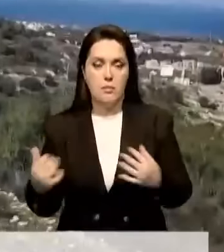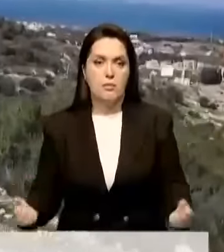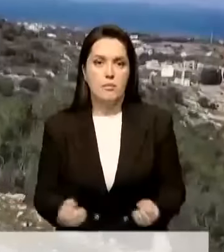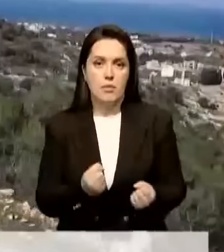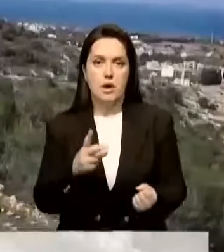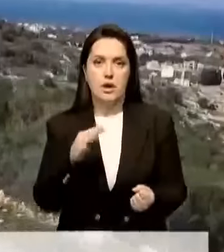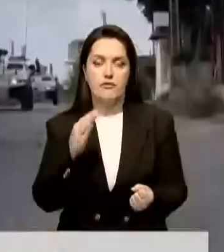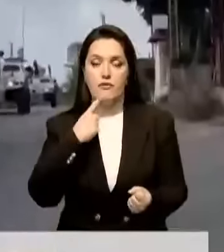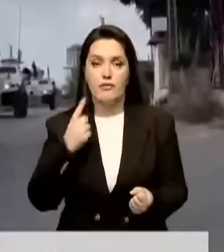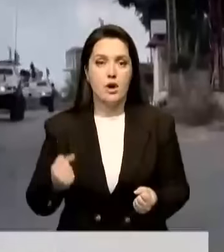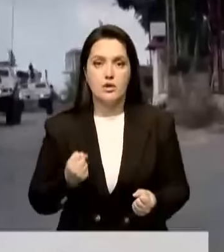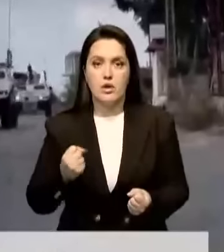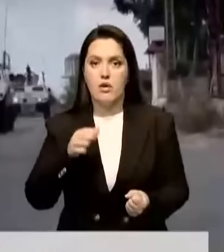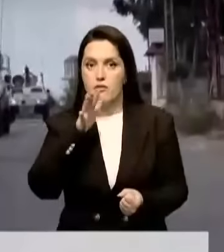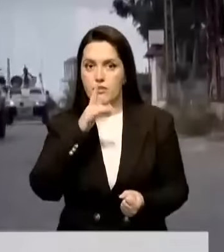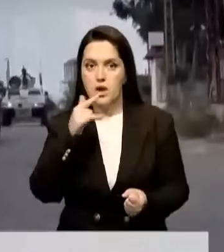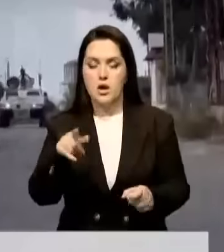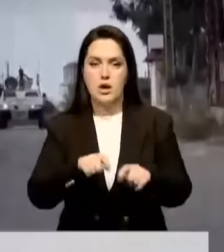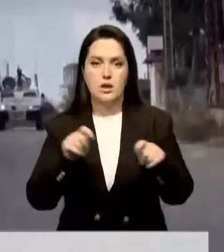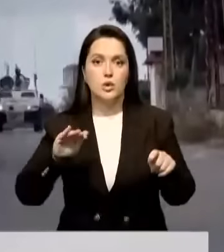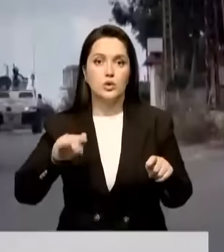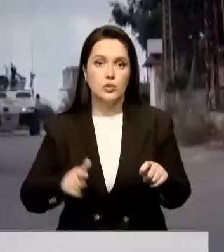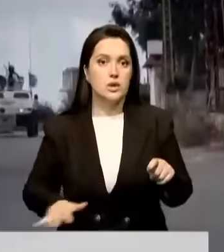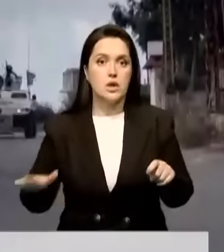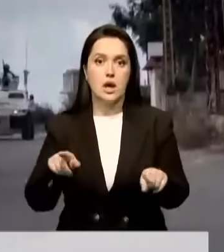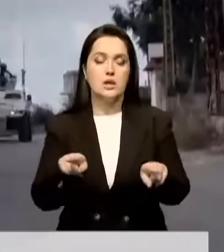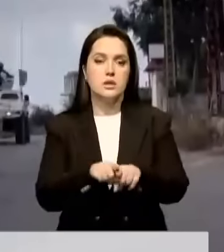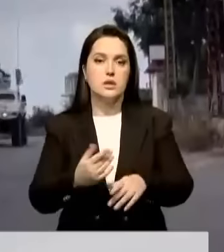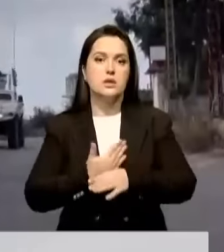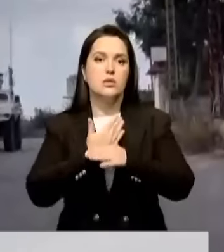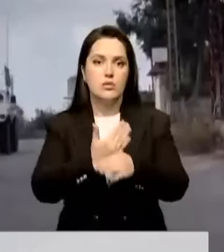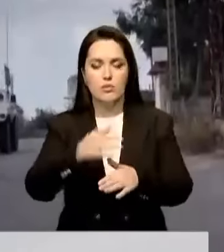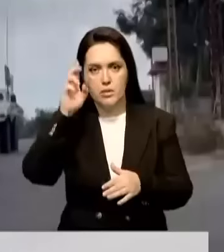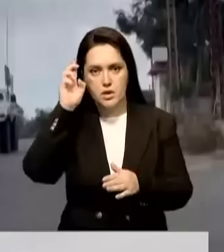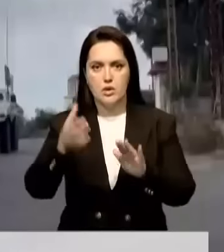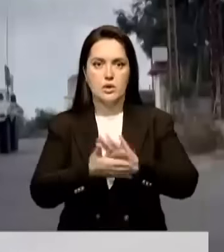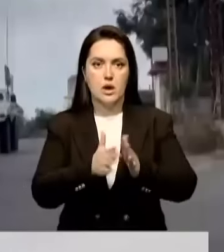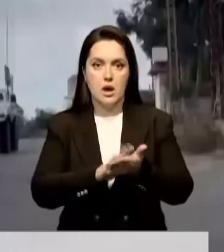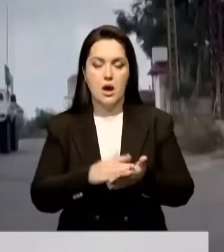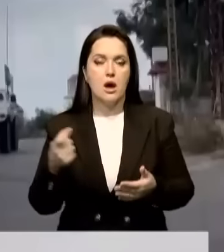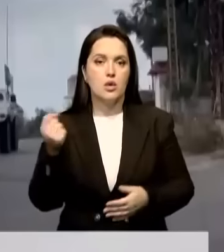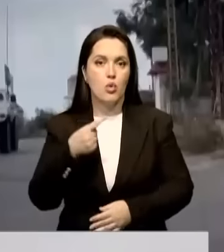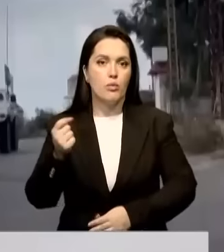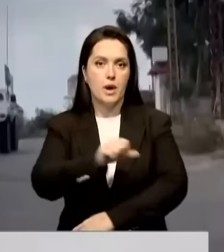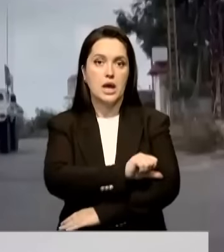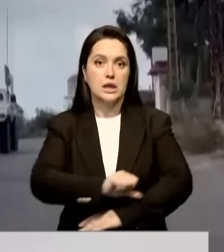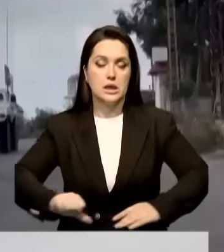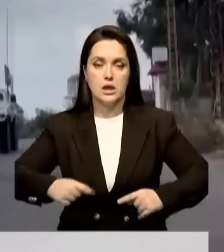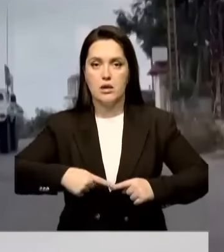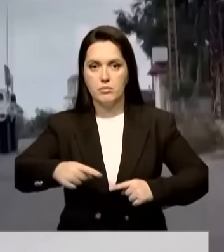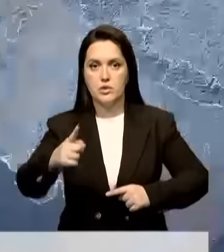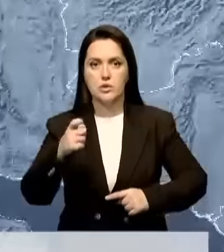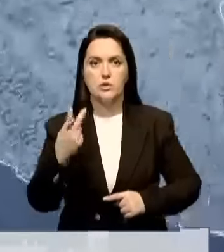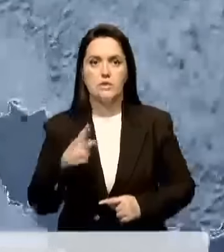поддержку ливанским вооруженным силам во время их развертывания на юге страны, а также содействуют гуманитарному делу. Голубая линия,